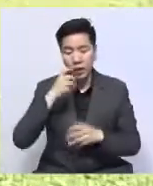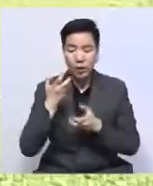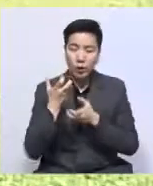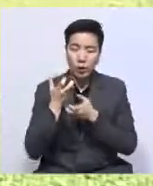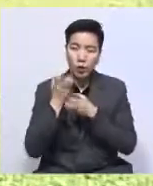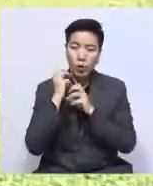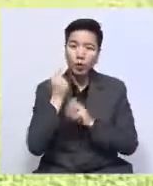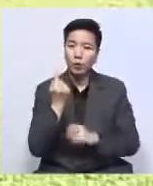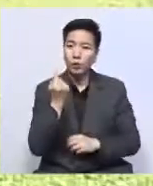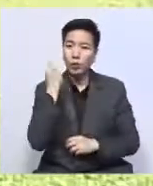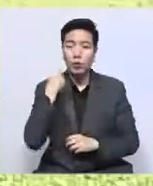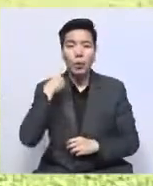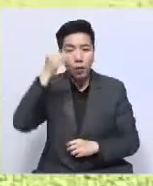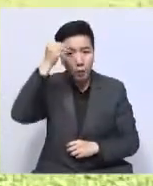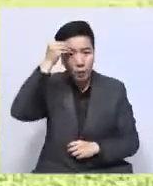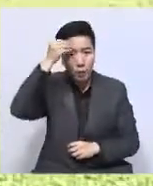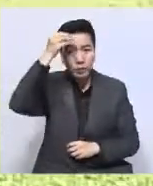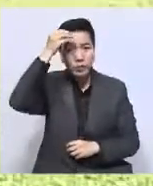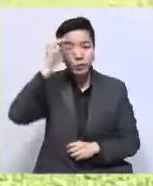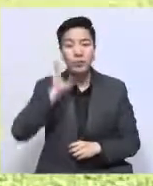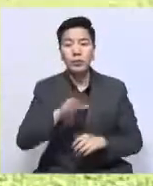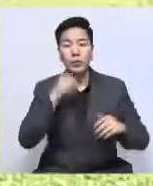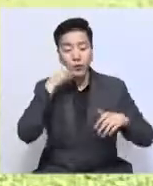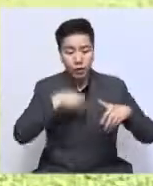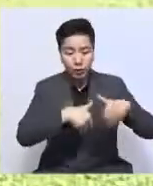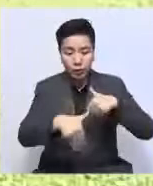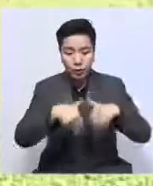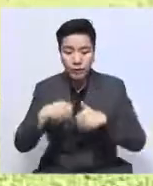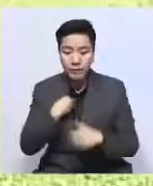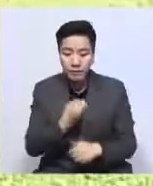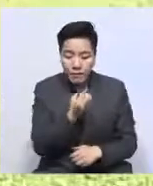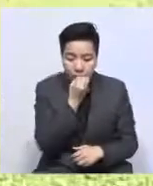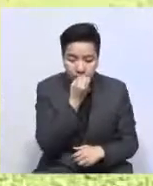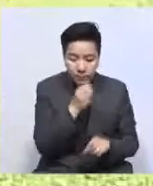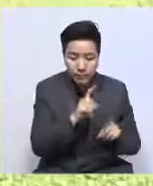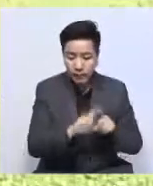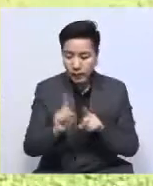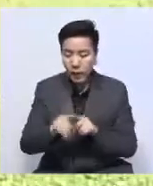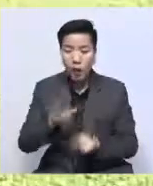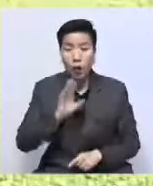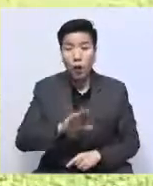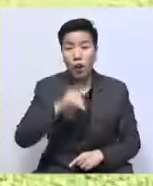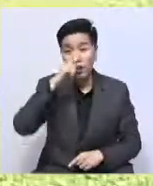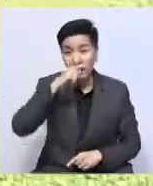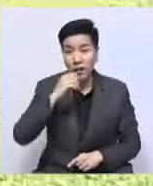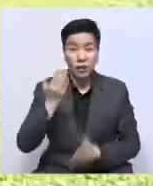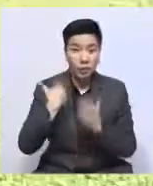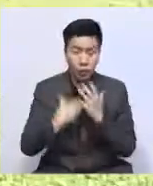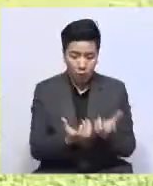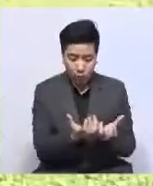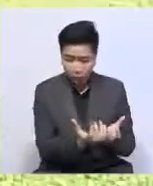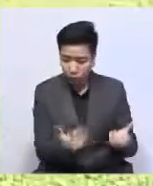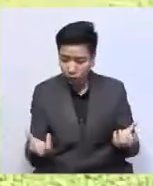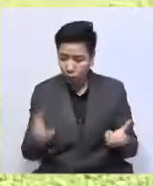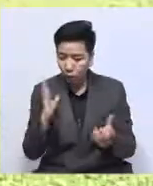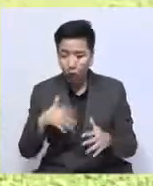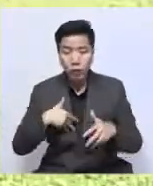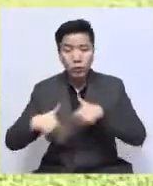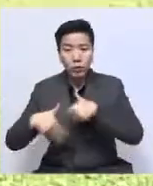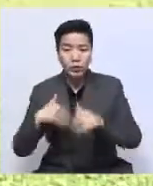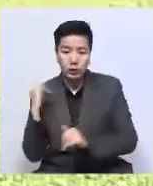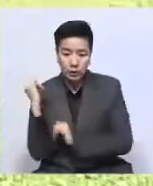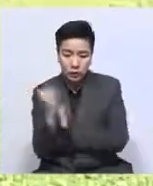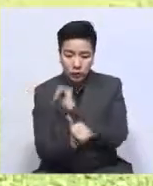วมถึงมีการสาธิตภูมิปัญญาชาวบ้านนะคะและการจำหน่ายอาหารไทยโบราณที่หาชมได้ยากค่ะให้คุณผู้ชมที่ร่วมกิจกรรมในง